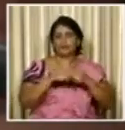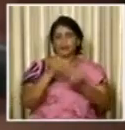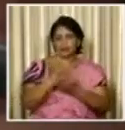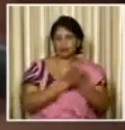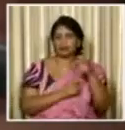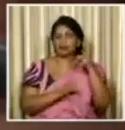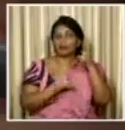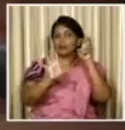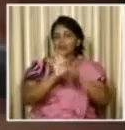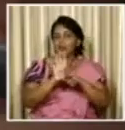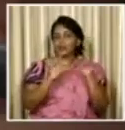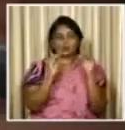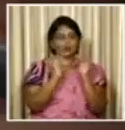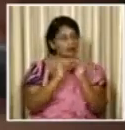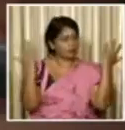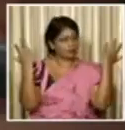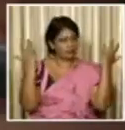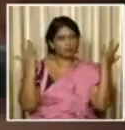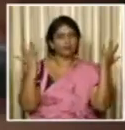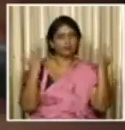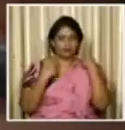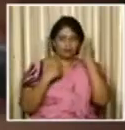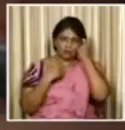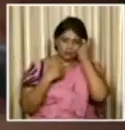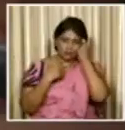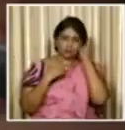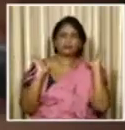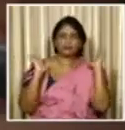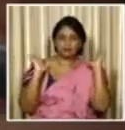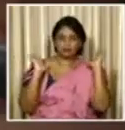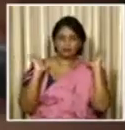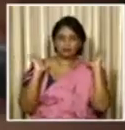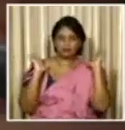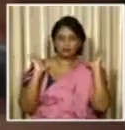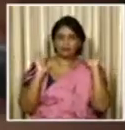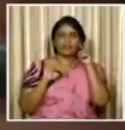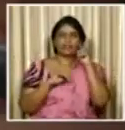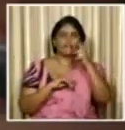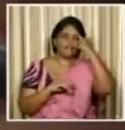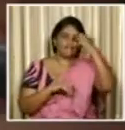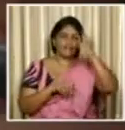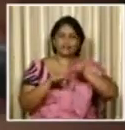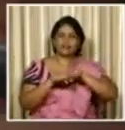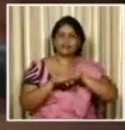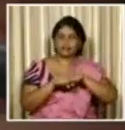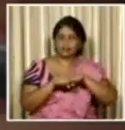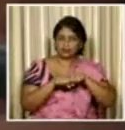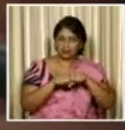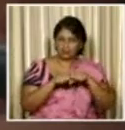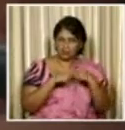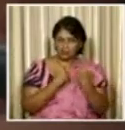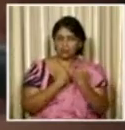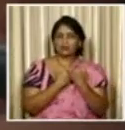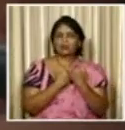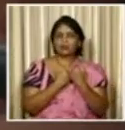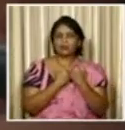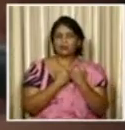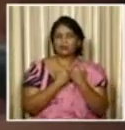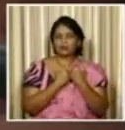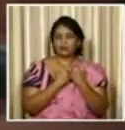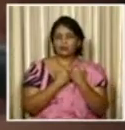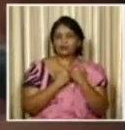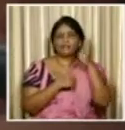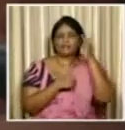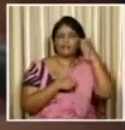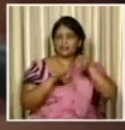me putu itu ucitan eh, tu kita mak ada. Hari tu, me visiwas bangi. Oh, cuma ada binar dekak khalat tiang. Oh,